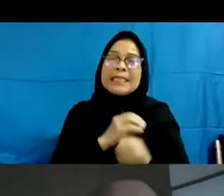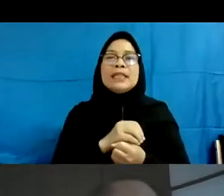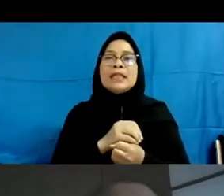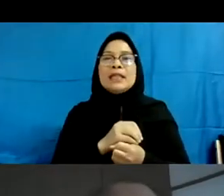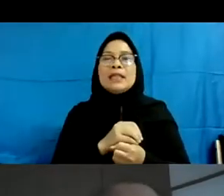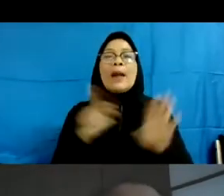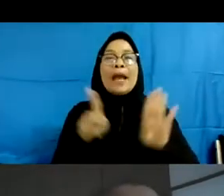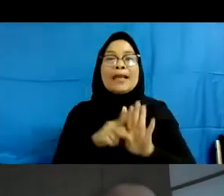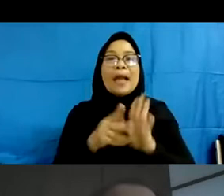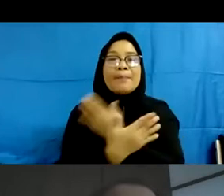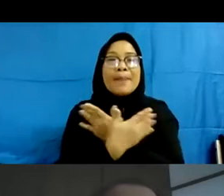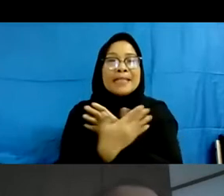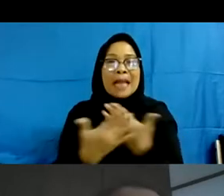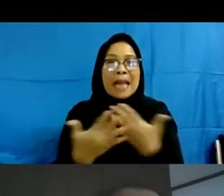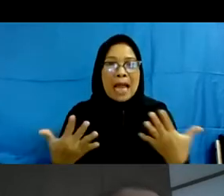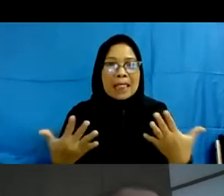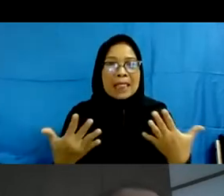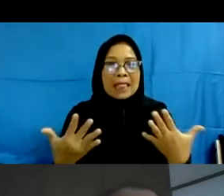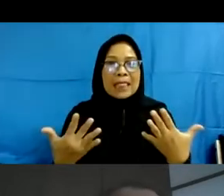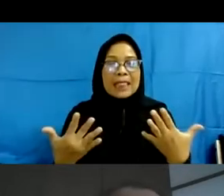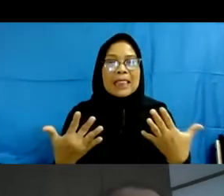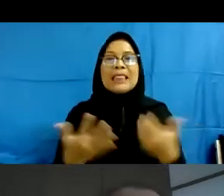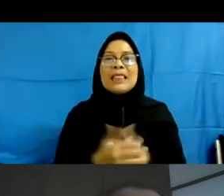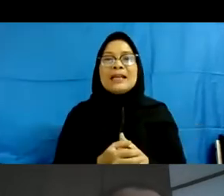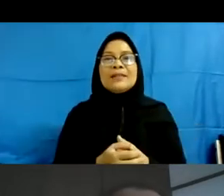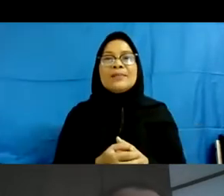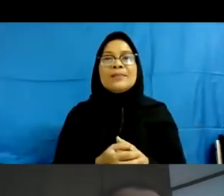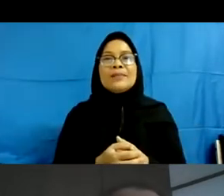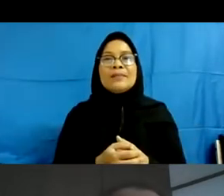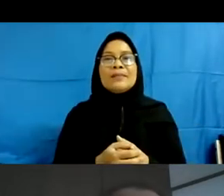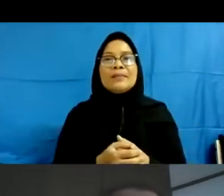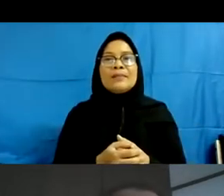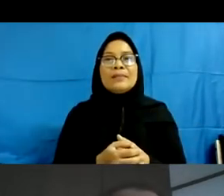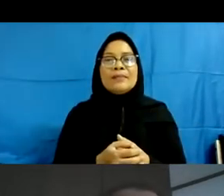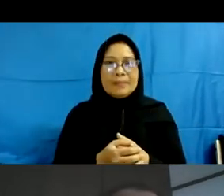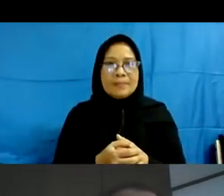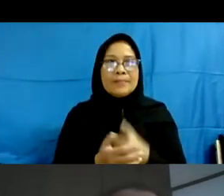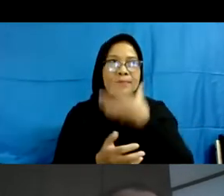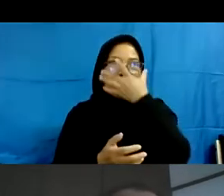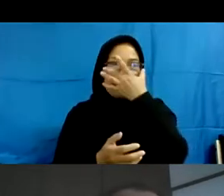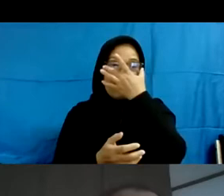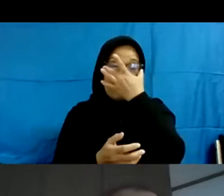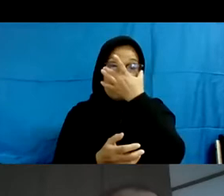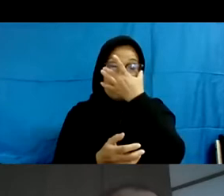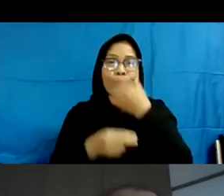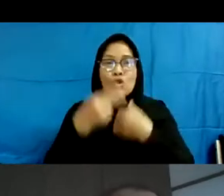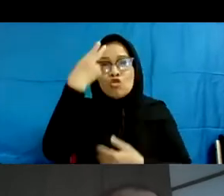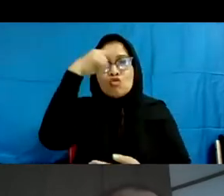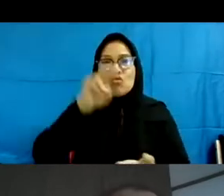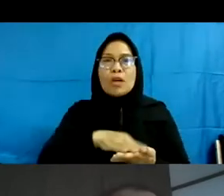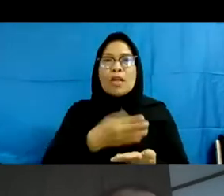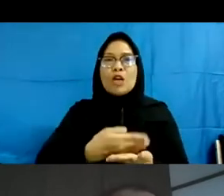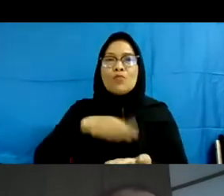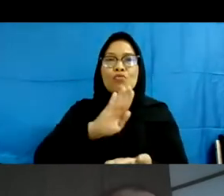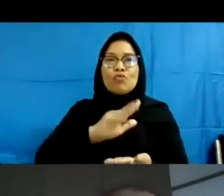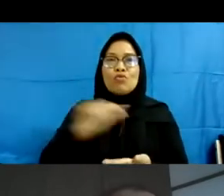melingkan ya, mengkoneksikan dengan banyak sekali stakeholder di luar sana untuk kebutuhan Bapak dan Ibu